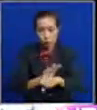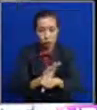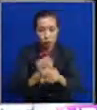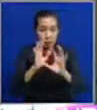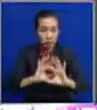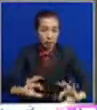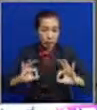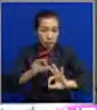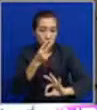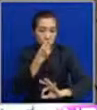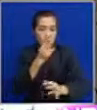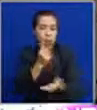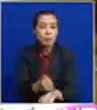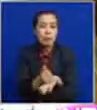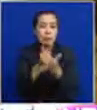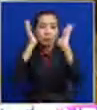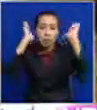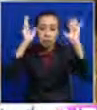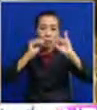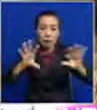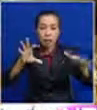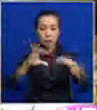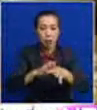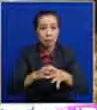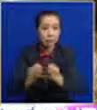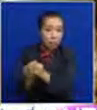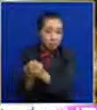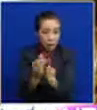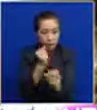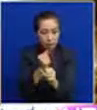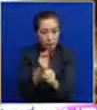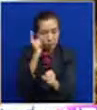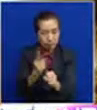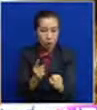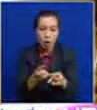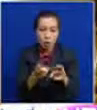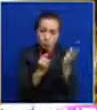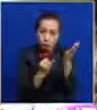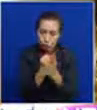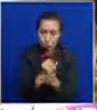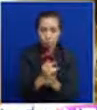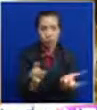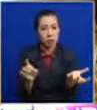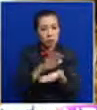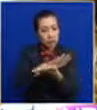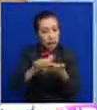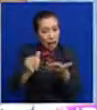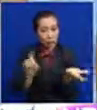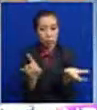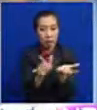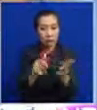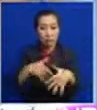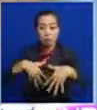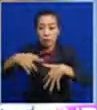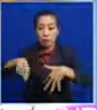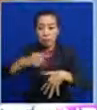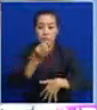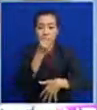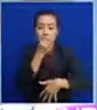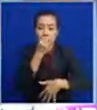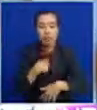เน้นไปทางด้านการประชาสัมพันธ์การประกอบอาหารที่ถูกต้องที่สะอาดแล้วก็มีคุณภาพให้ประชาชนนั้นได้รับบุญกันอย่างปล